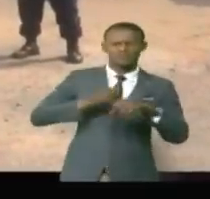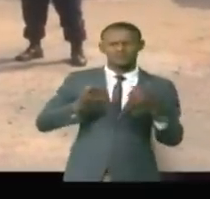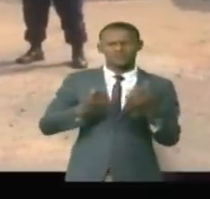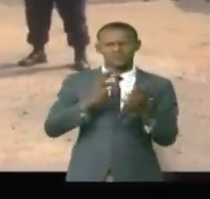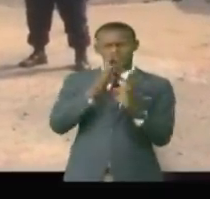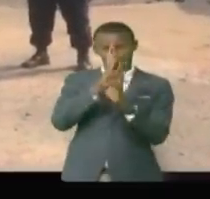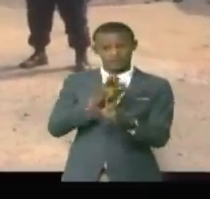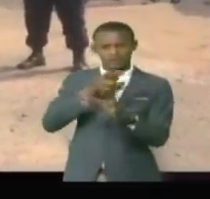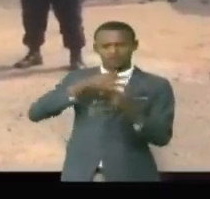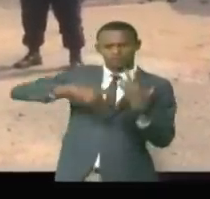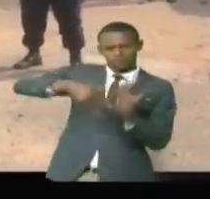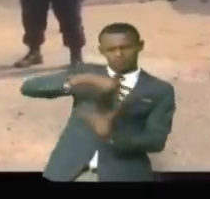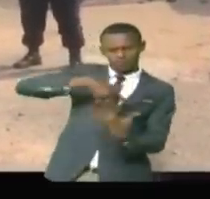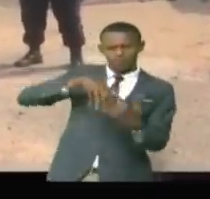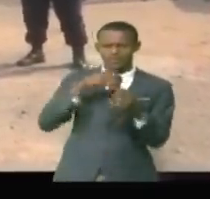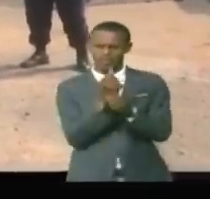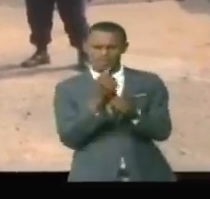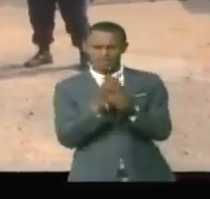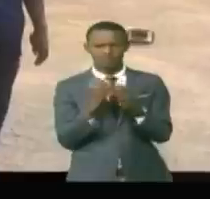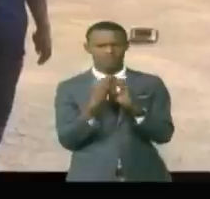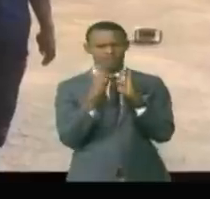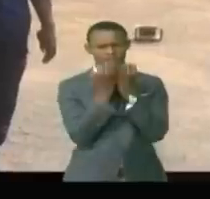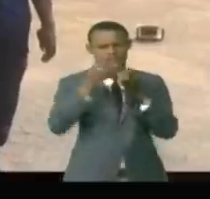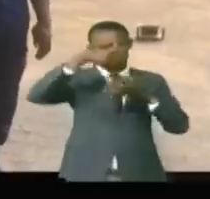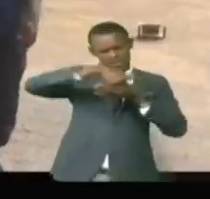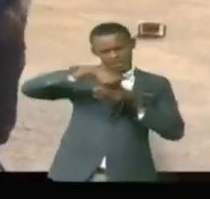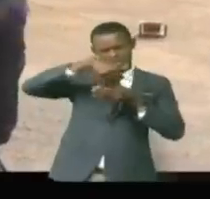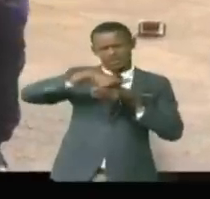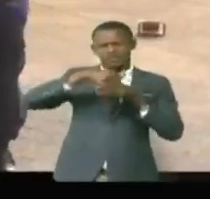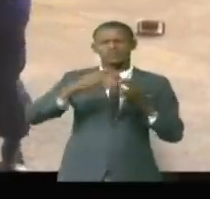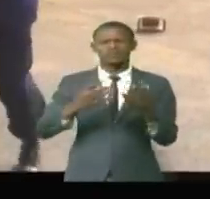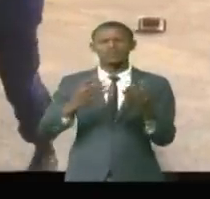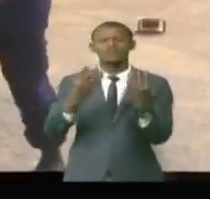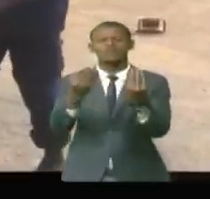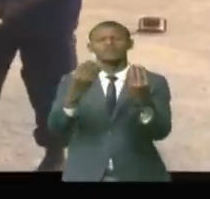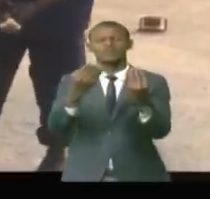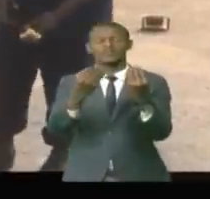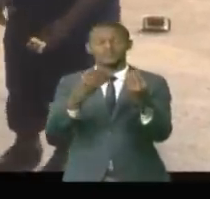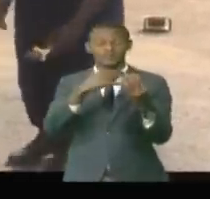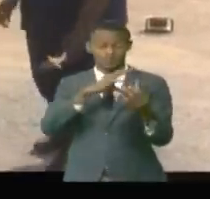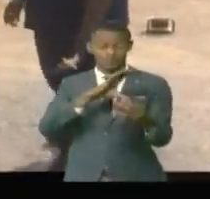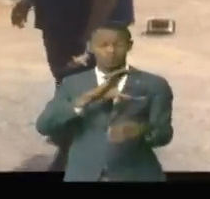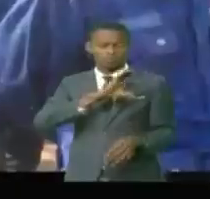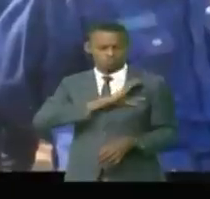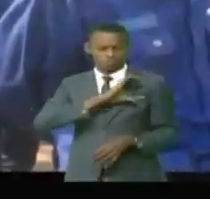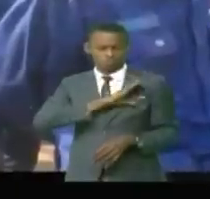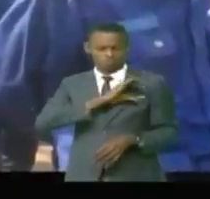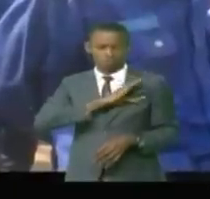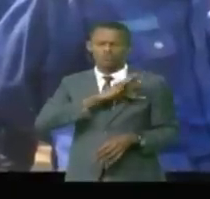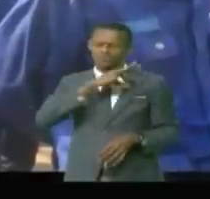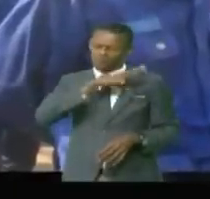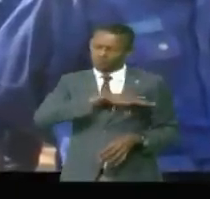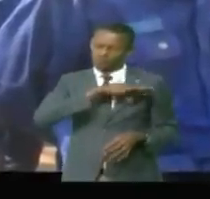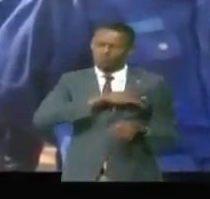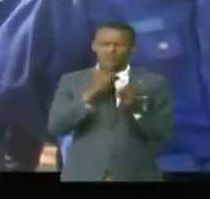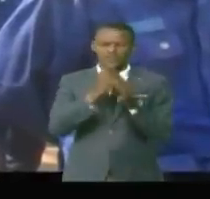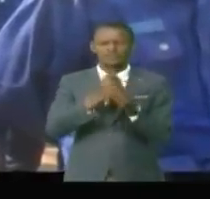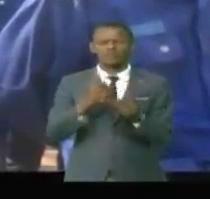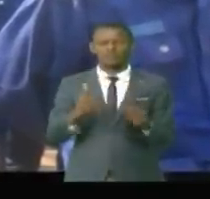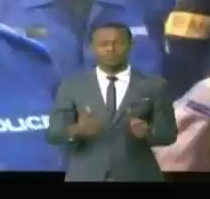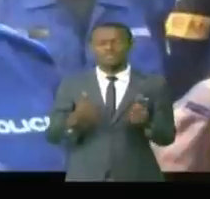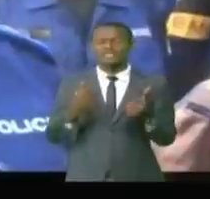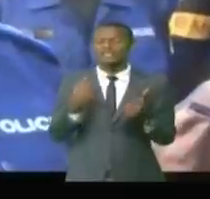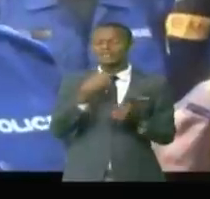qui doivent contribuer efficacement à l'intellect d'un policier qui, du reste, est un monsieur au service de la